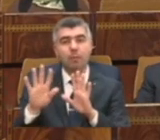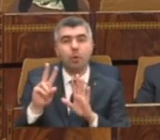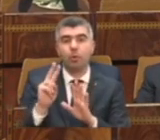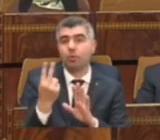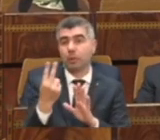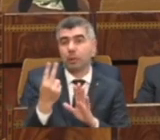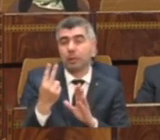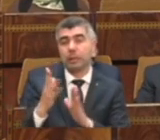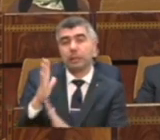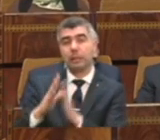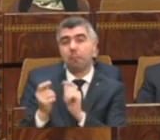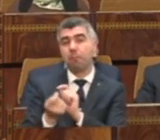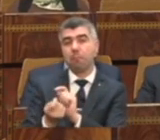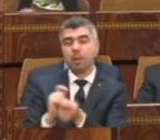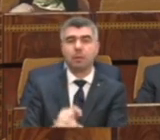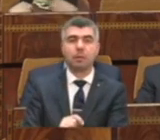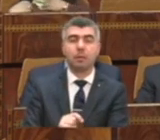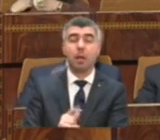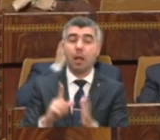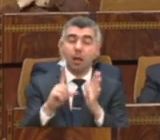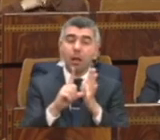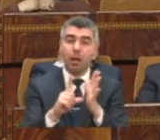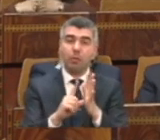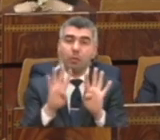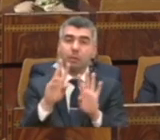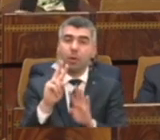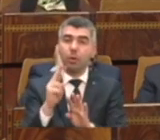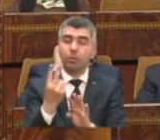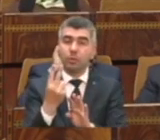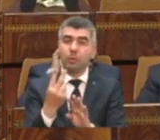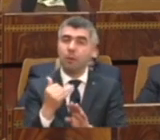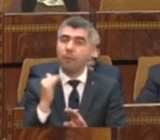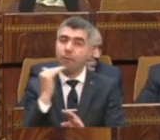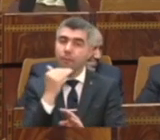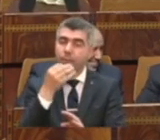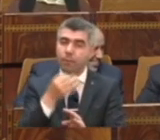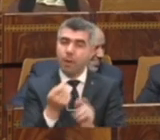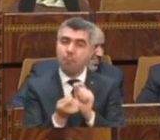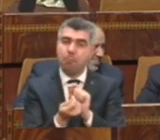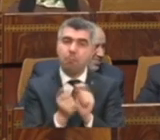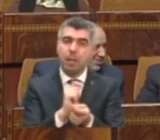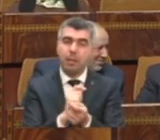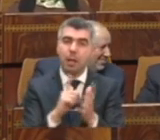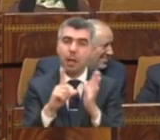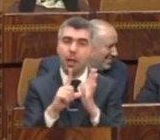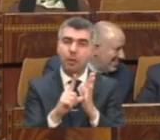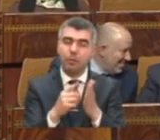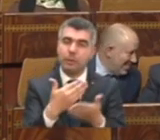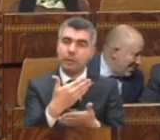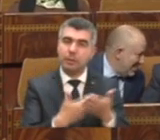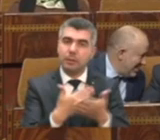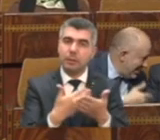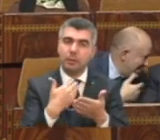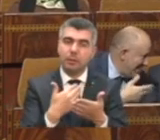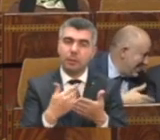الشأن. ثانيا الأرتيكل 28 لا بد من الإسراع في تطبيقها عن طريق تعديل المرسوم التطبيقي الحالي من أجل